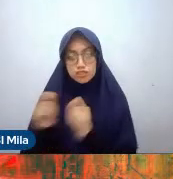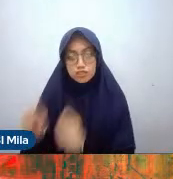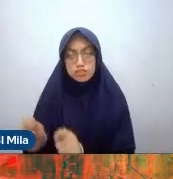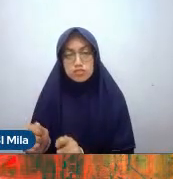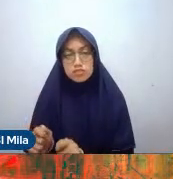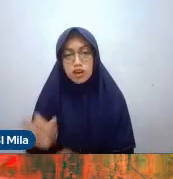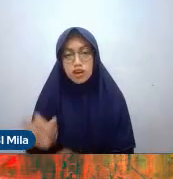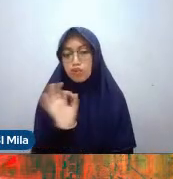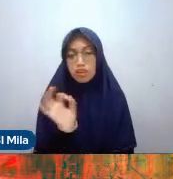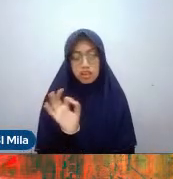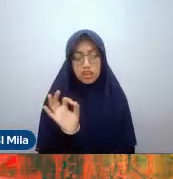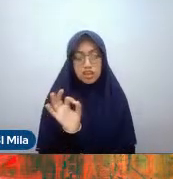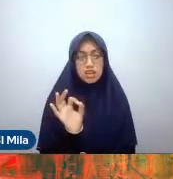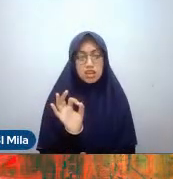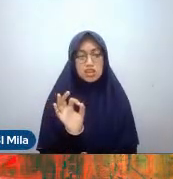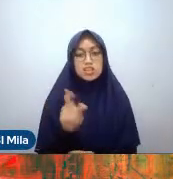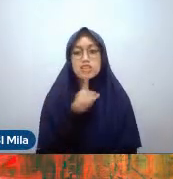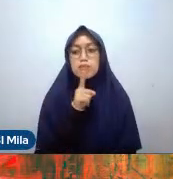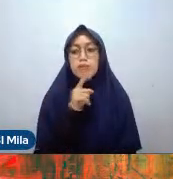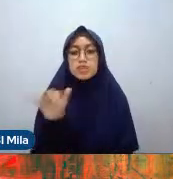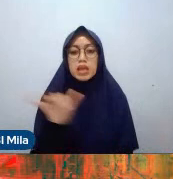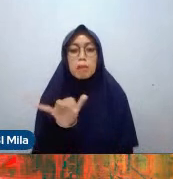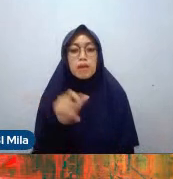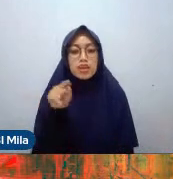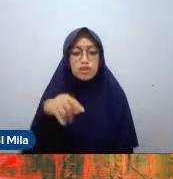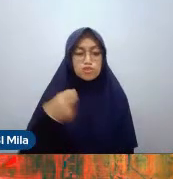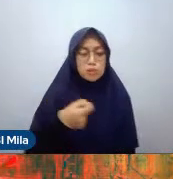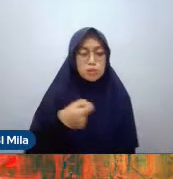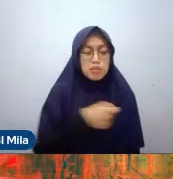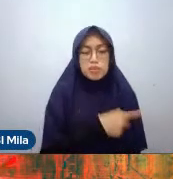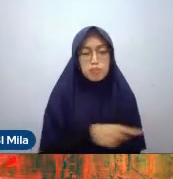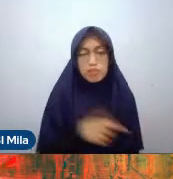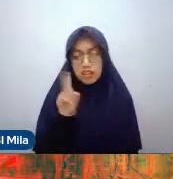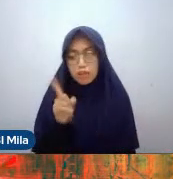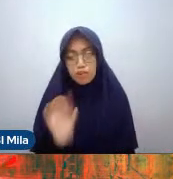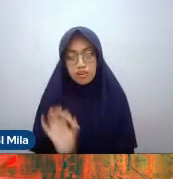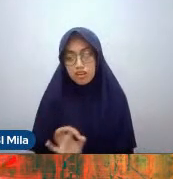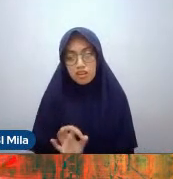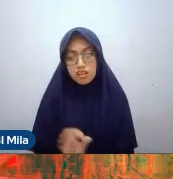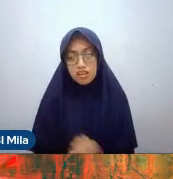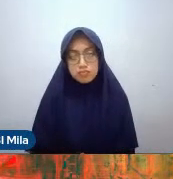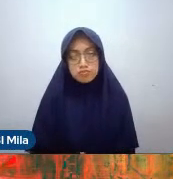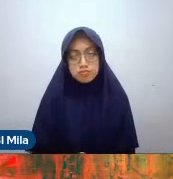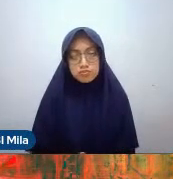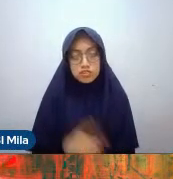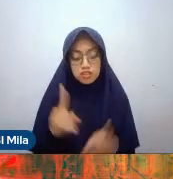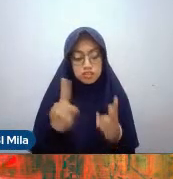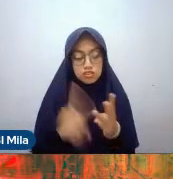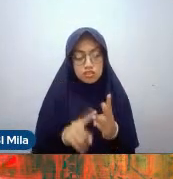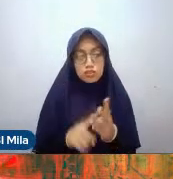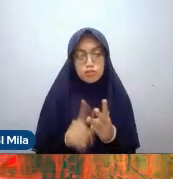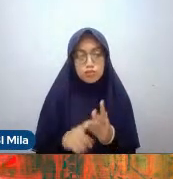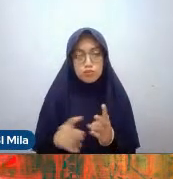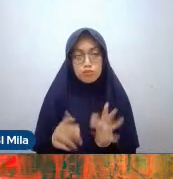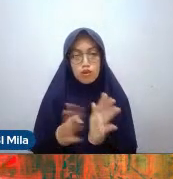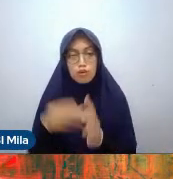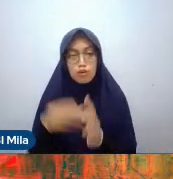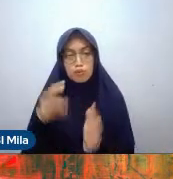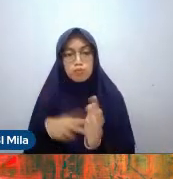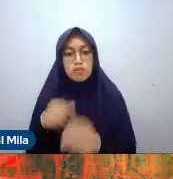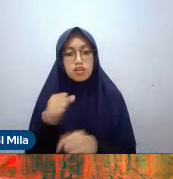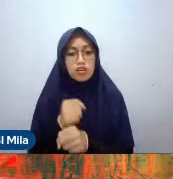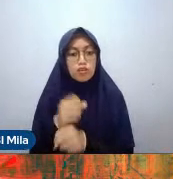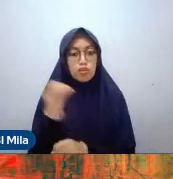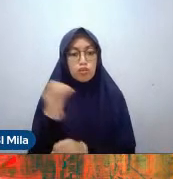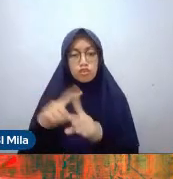berhenti emosinya tanpa kita belajar untuk mengelolanya dengan baik. Kemudian menggoda atau mengolok-olok anak-anak. Jadi kadang-kadang